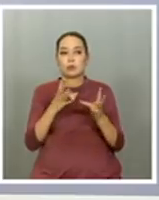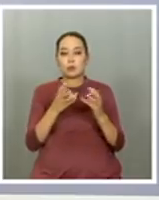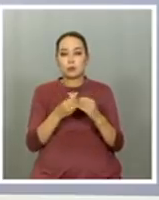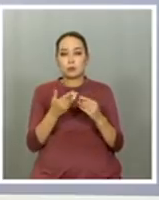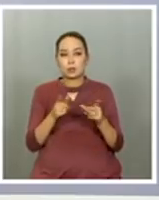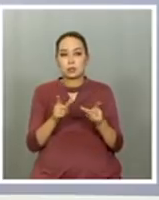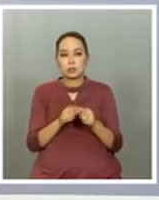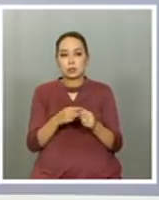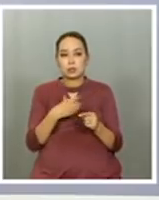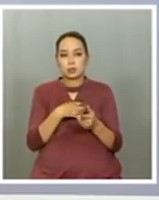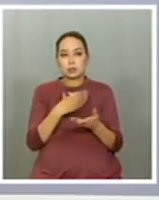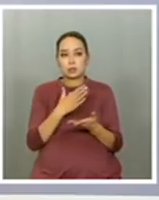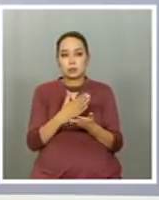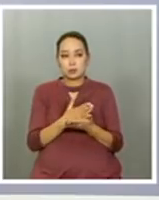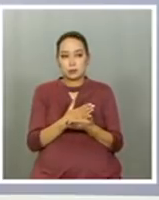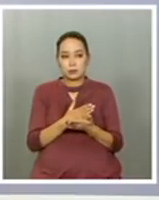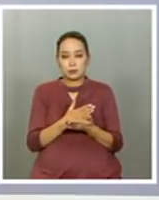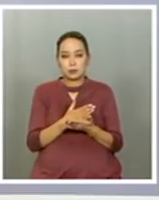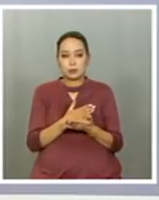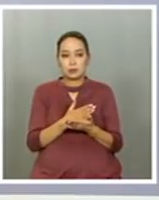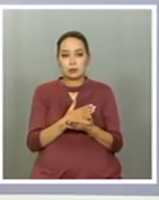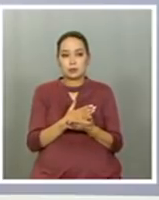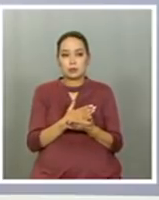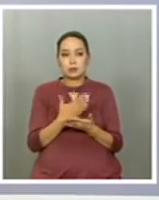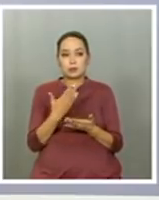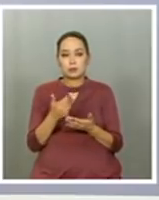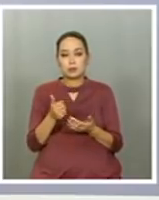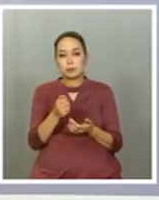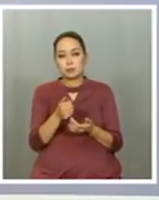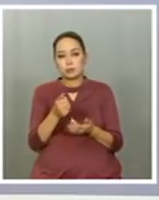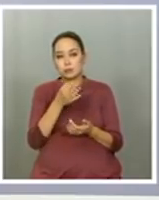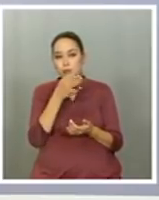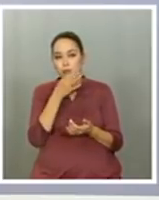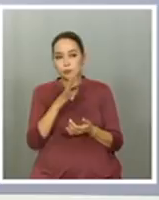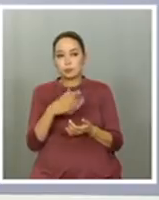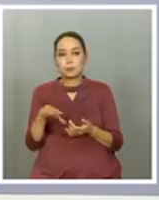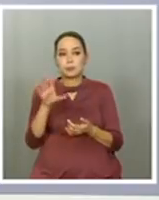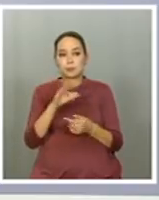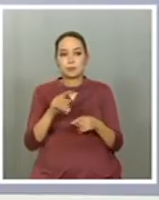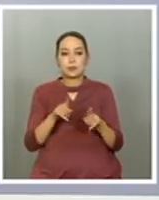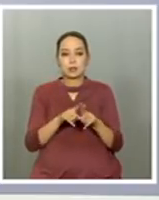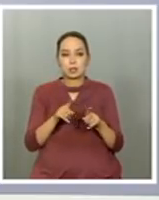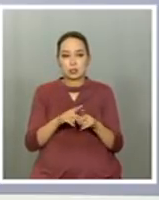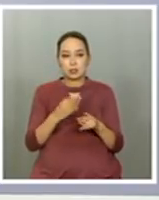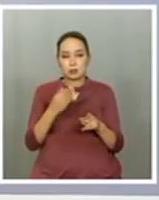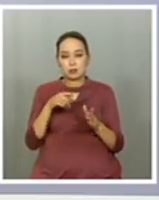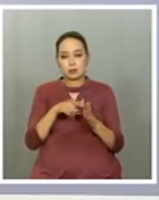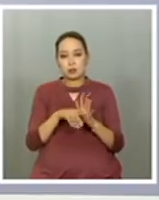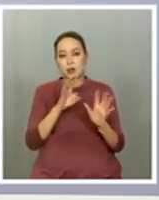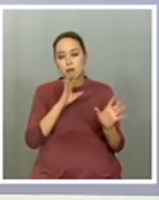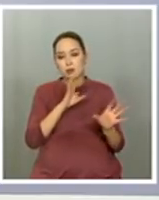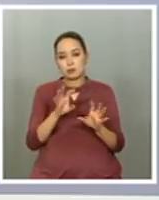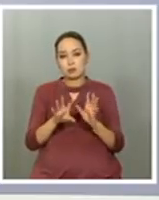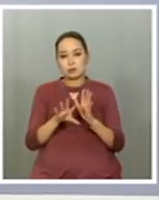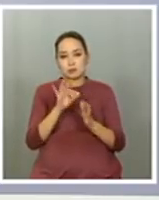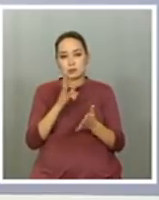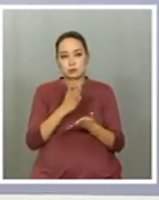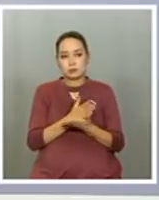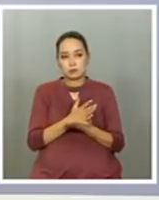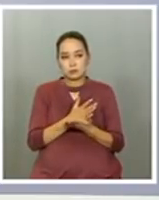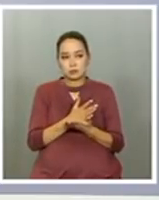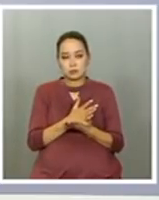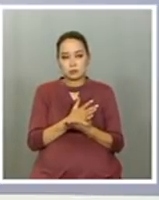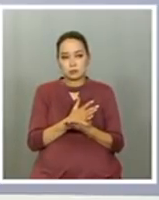Яғни әлі таңдалмаған, бірақ бұлттық ортада қолданылатын барлық компоненттер тізімі орналасқан аймақ.